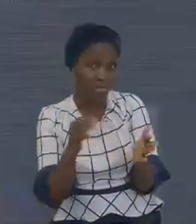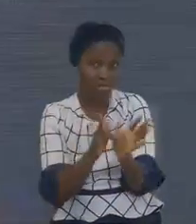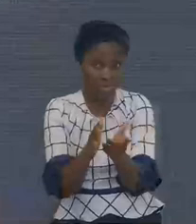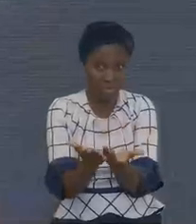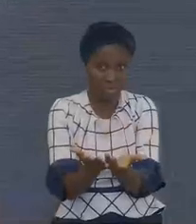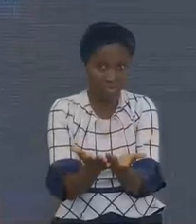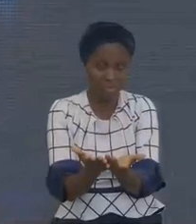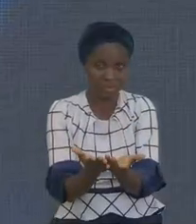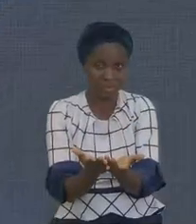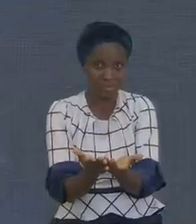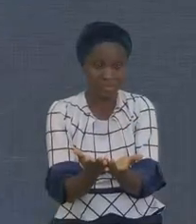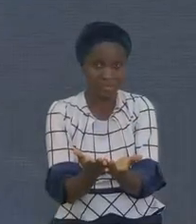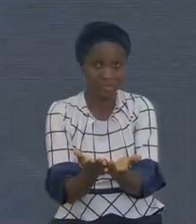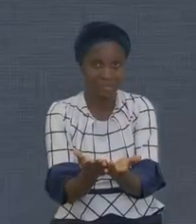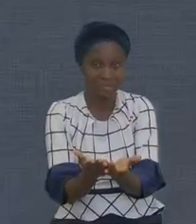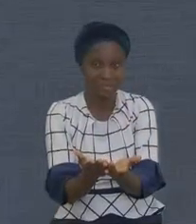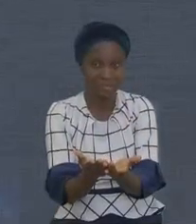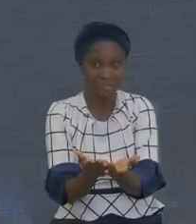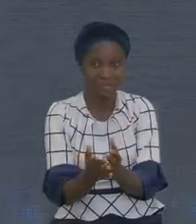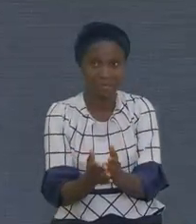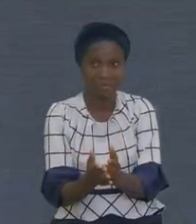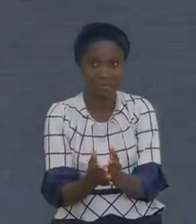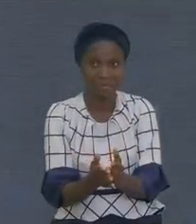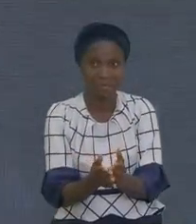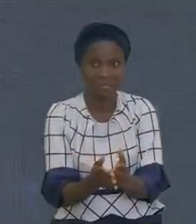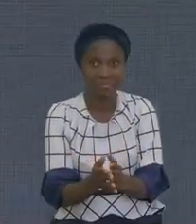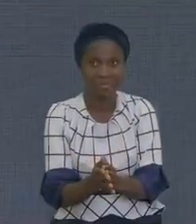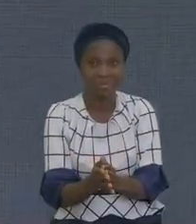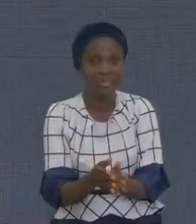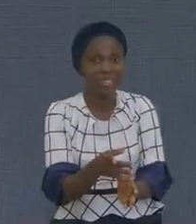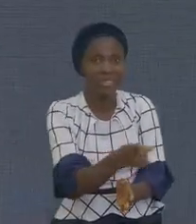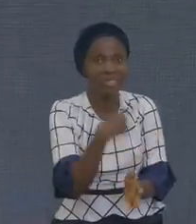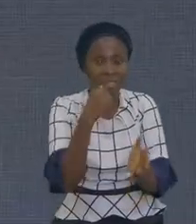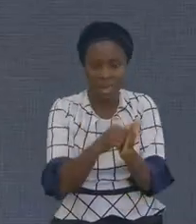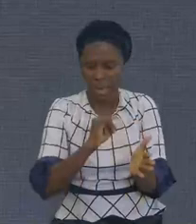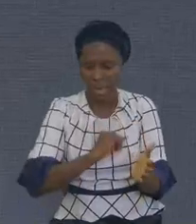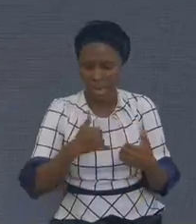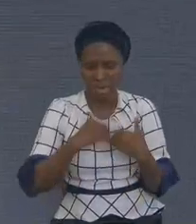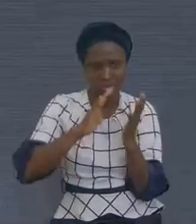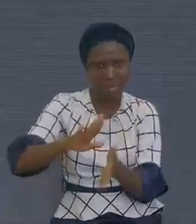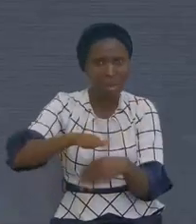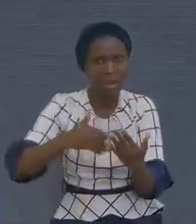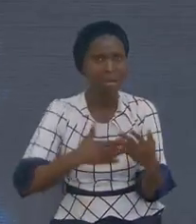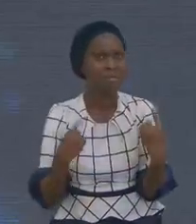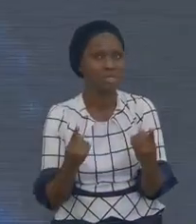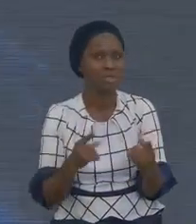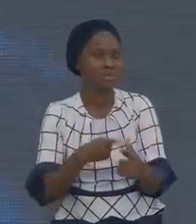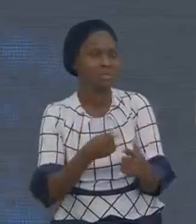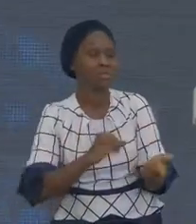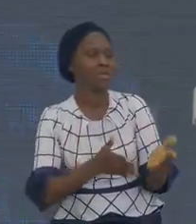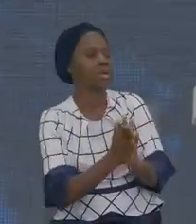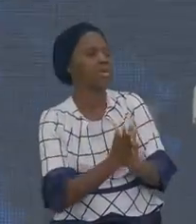Il dit, oh, j'ai laissé tous mes péchés. Et je leur pose la question. Et